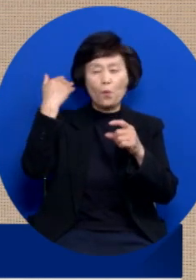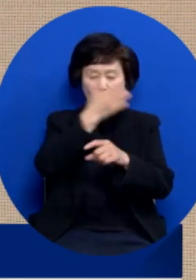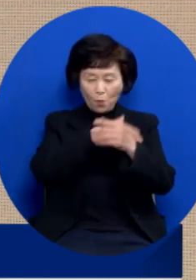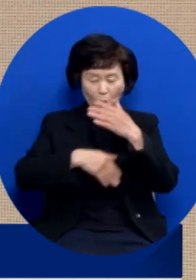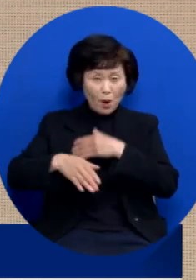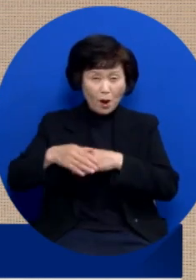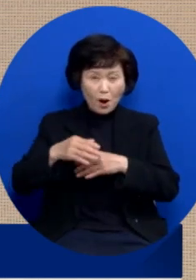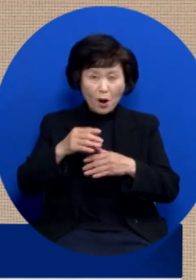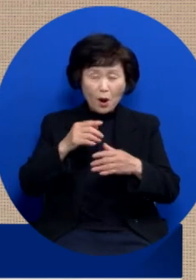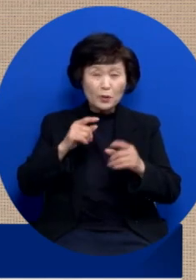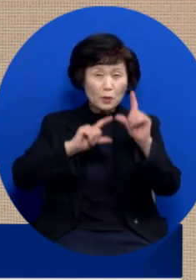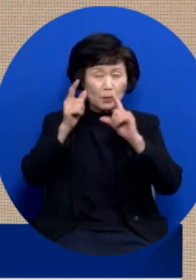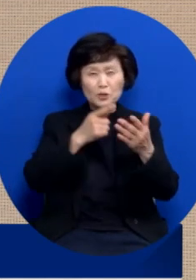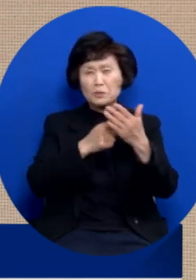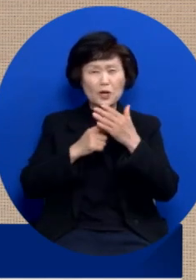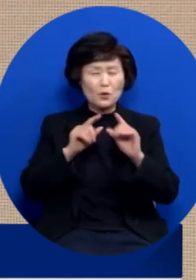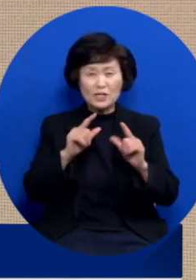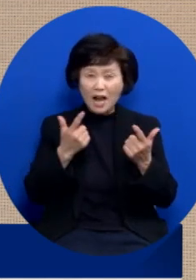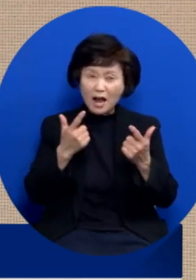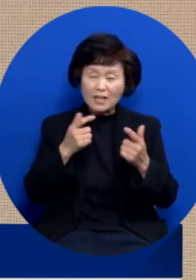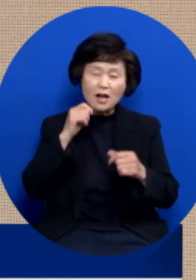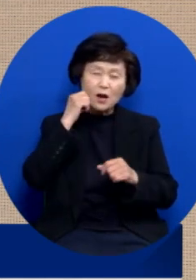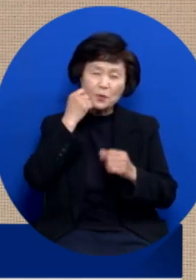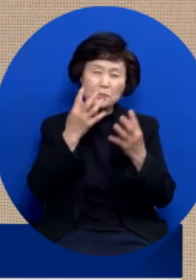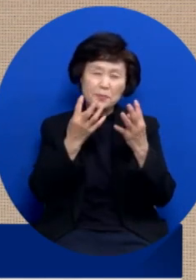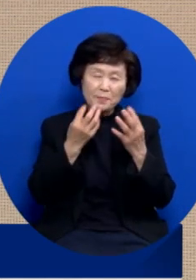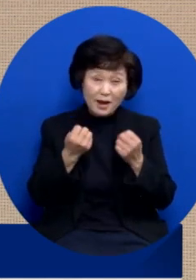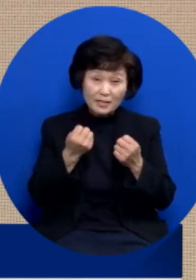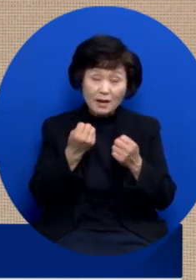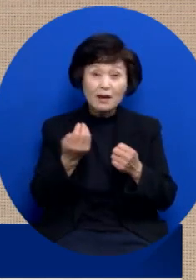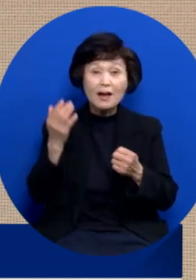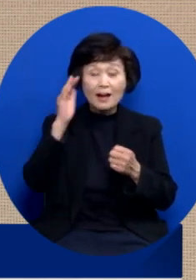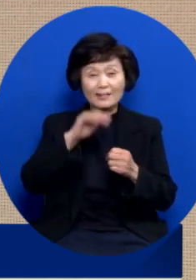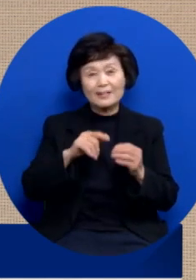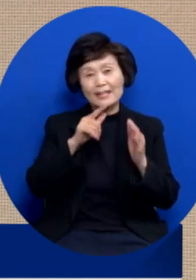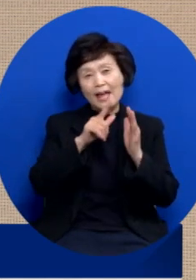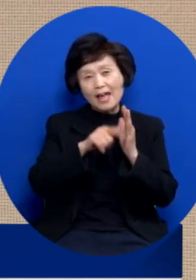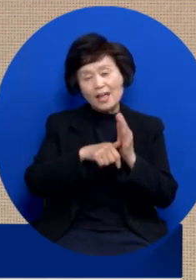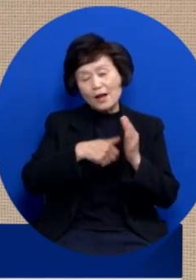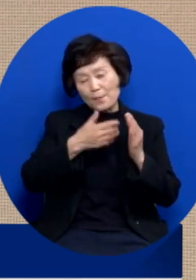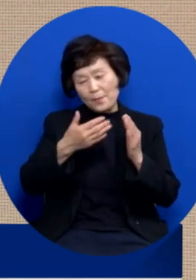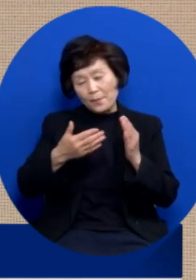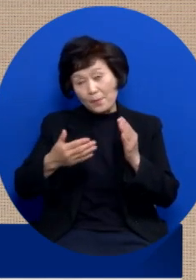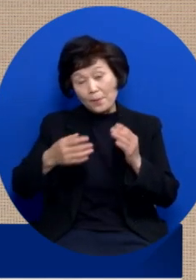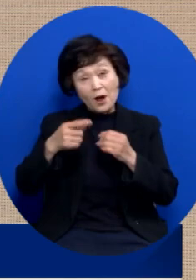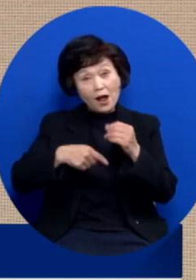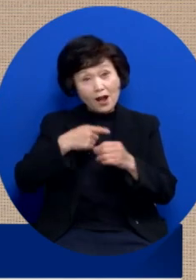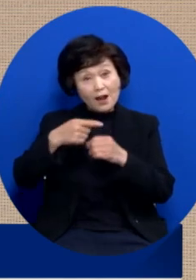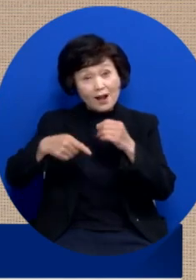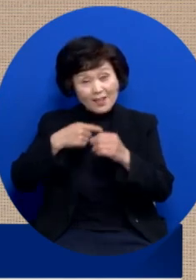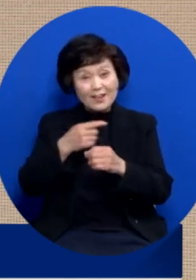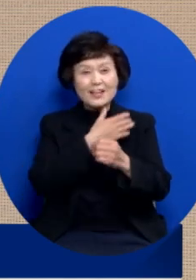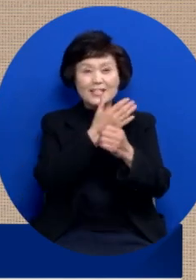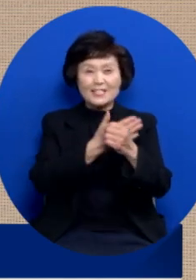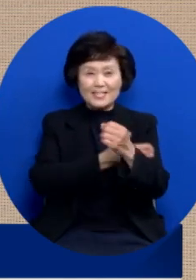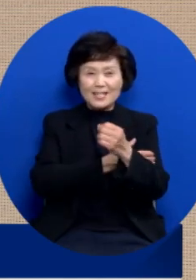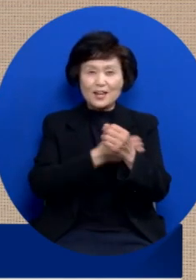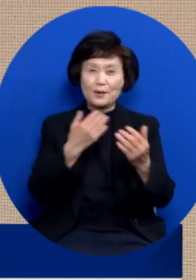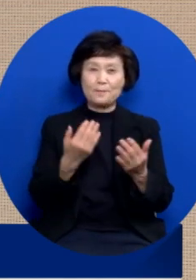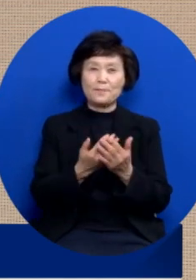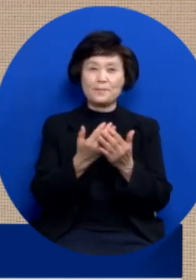잘라지고 그런 애로사항이 많았습니다. 그러나 해를 더할수록 정말 실력이